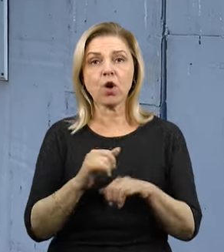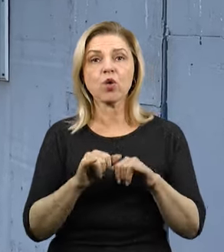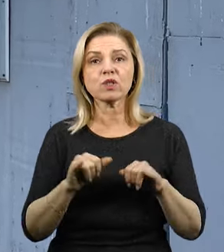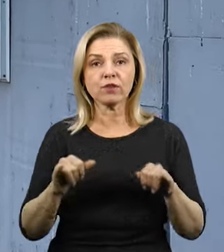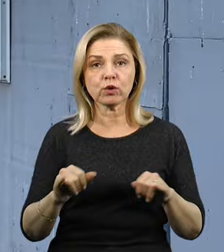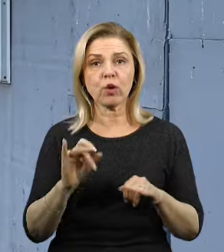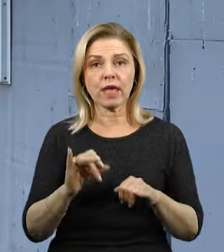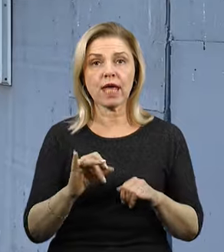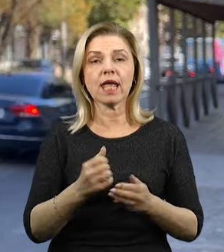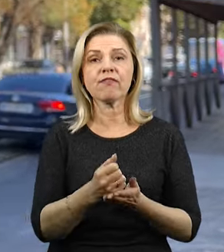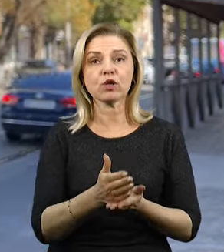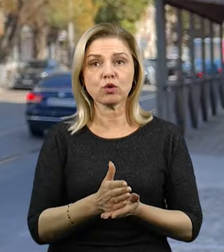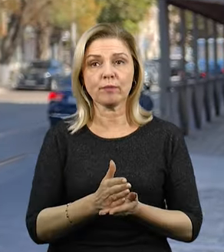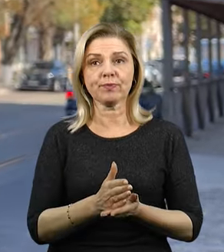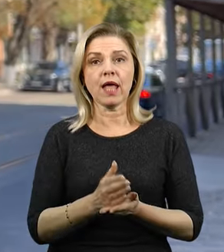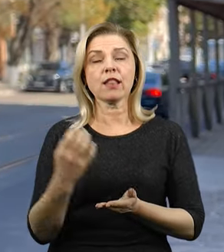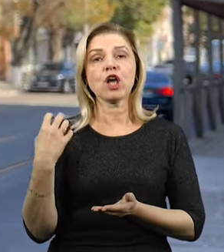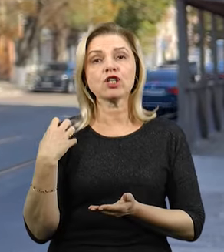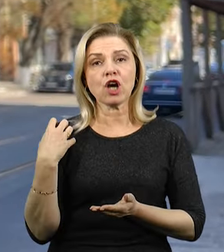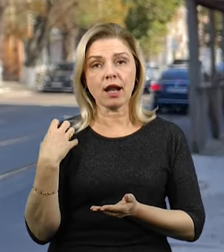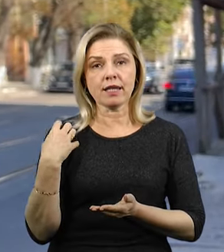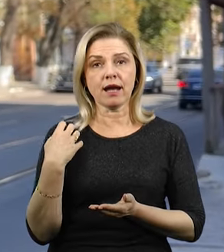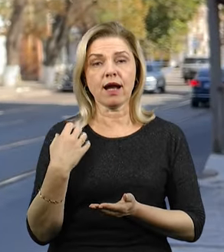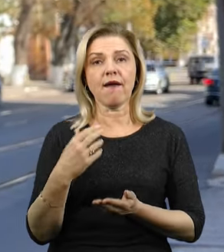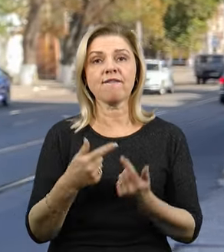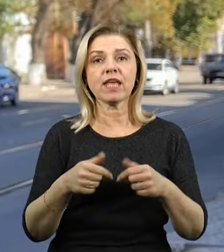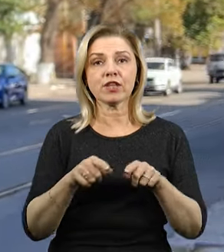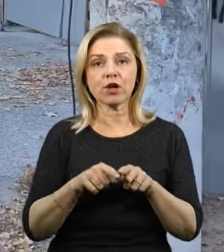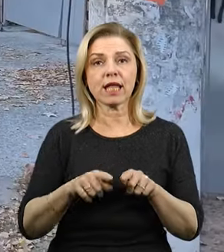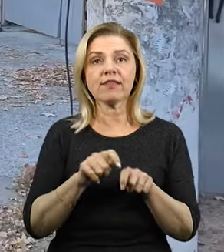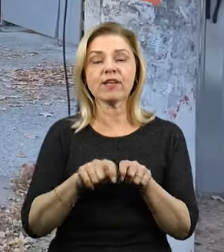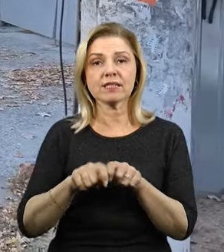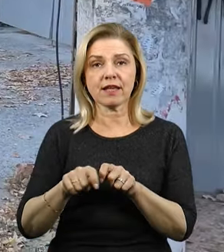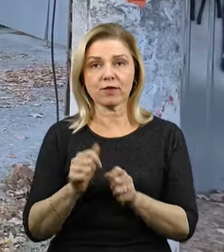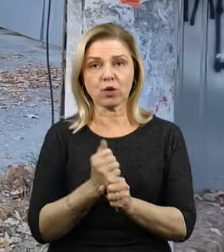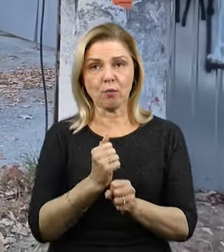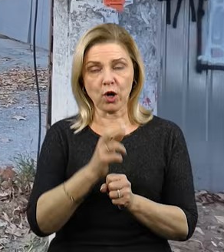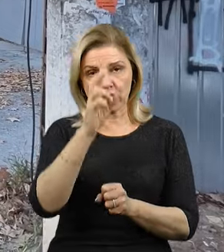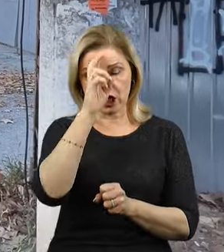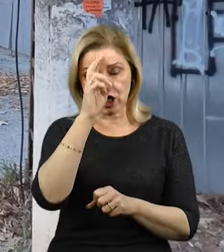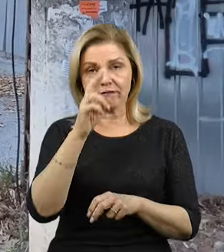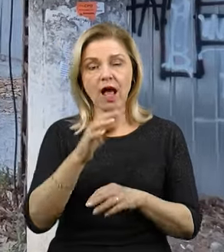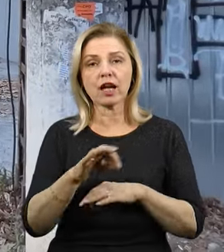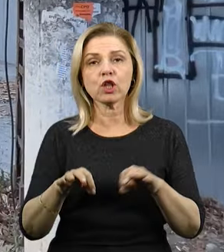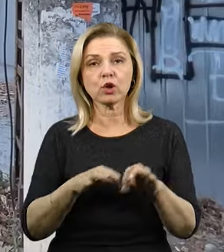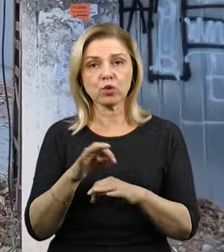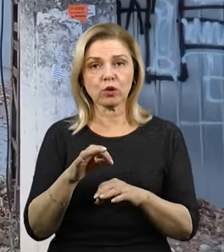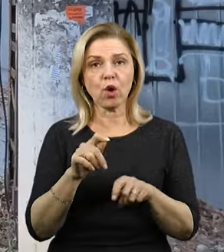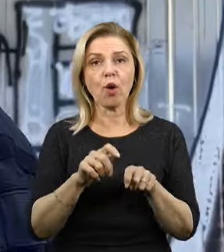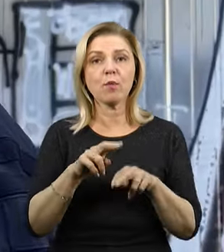інфраструктури повідомив Олег Сорока начальник відділу інспекційної роботи управління державного архітектурно-будівельного